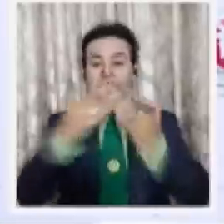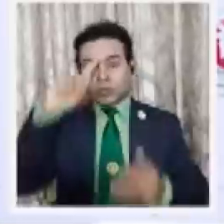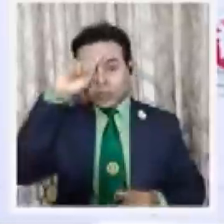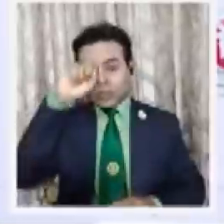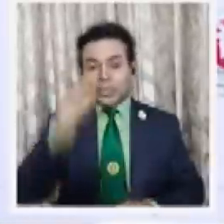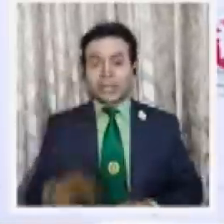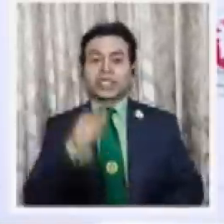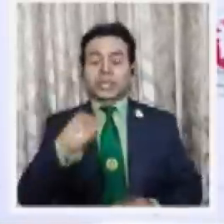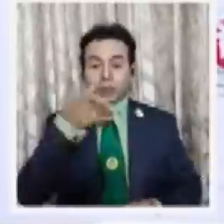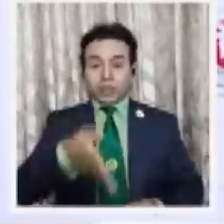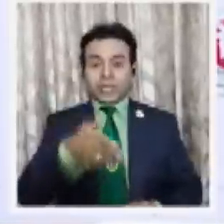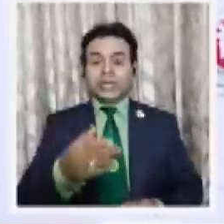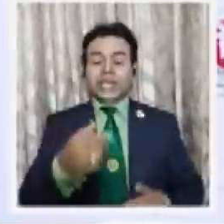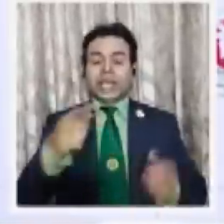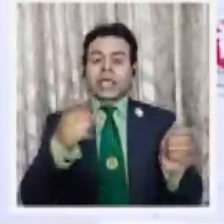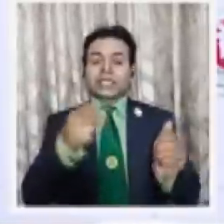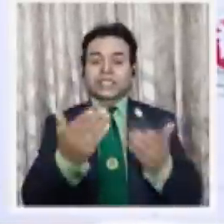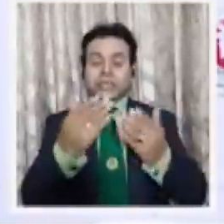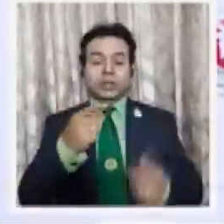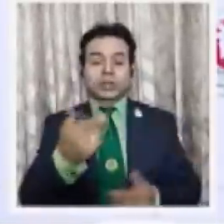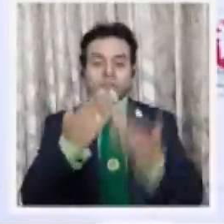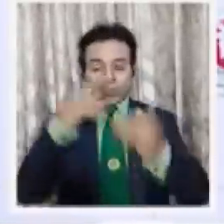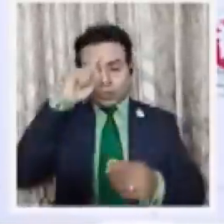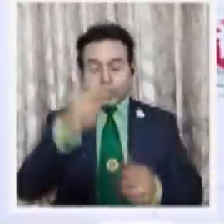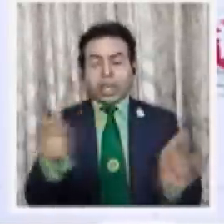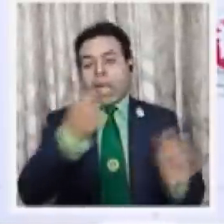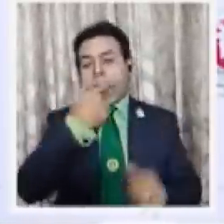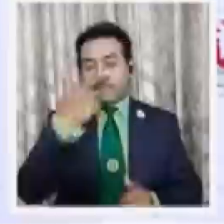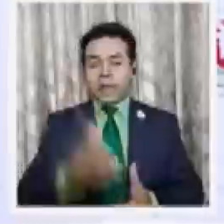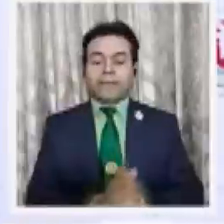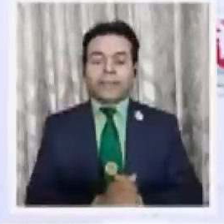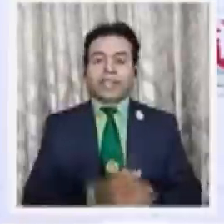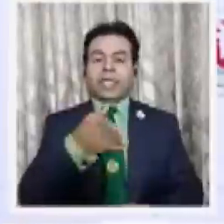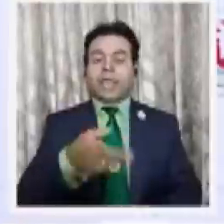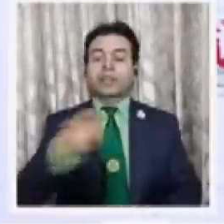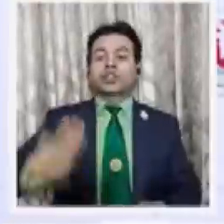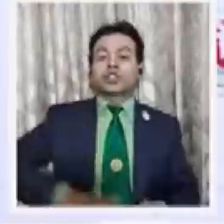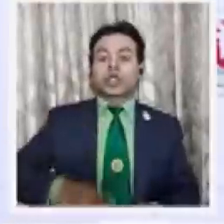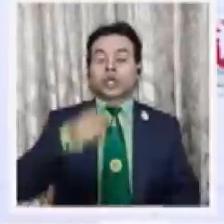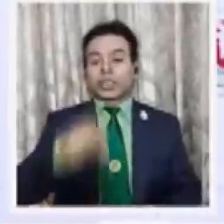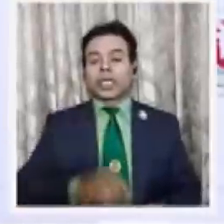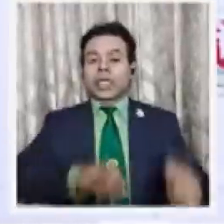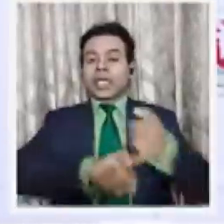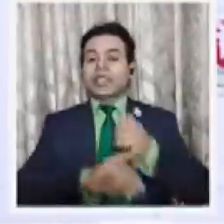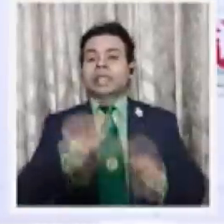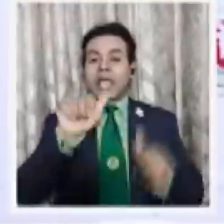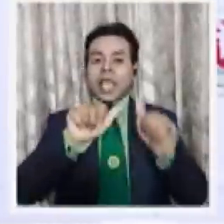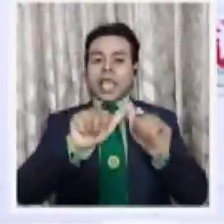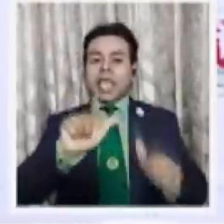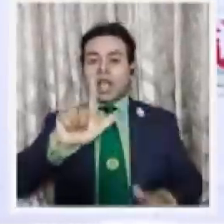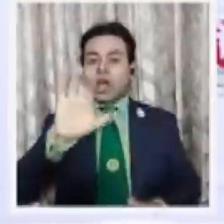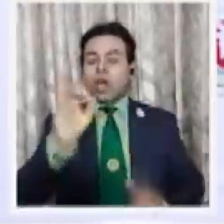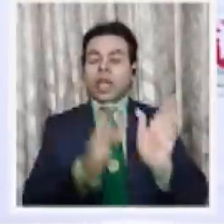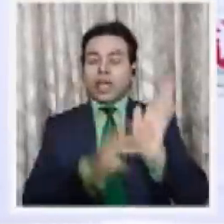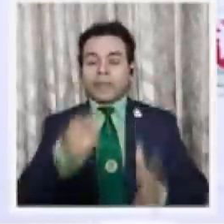এবং মাননীয় মন্ত্রী শিক্ষা মন্ত্রণালয় ডাক্তার দীপুমনির পিতা। এস আলম গ্রুপ বাংলাদেশের স্বনামধন্য শিল্প গ্রুপ